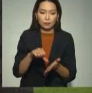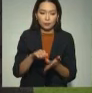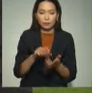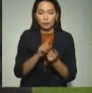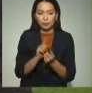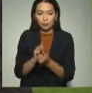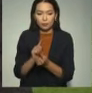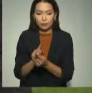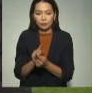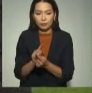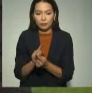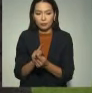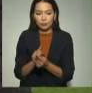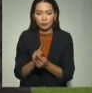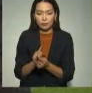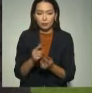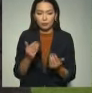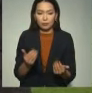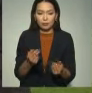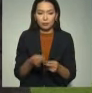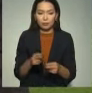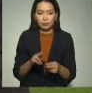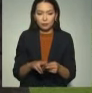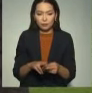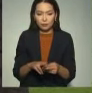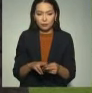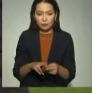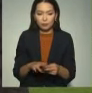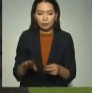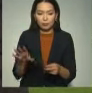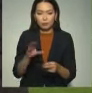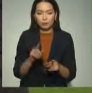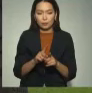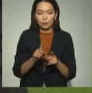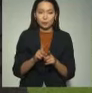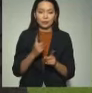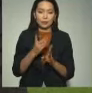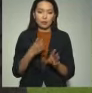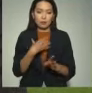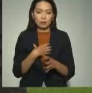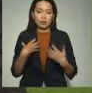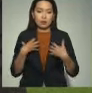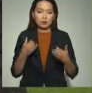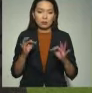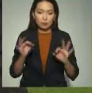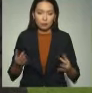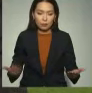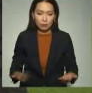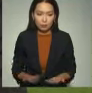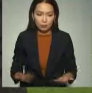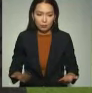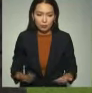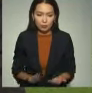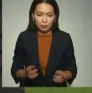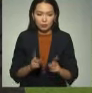өткізіп, бұл енді салауатты өмір салтын ұстану ең біріншіден. Осы бүгінгі аязға